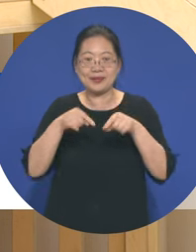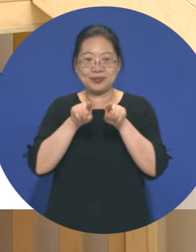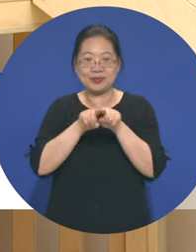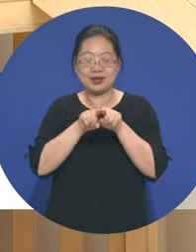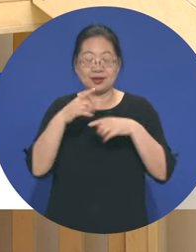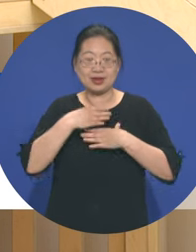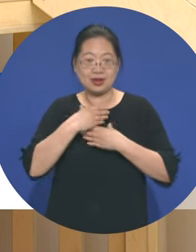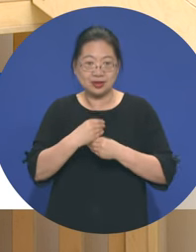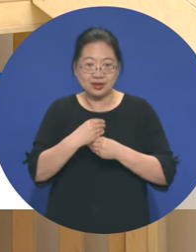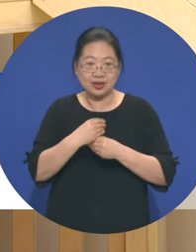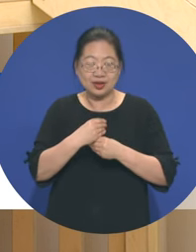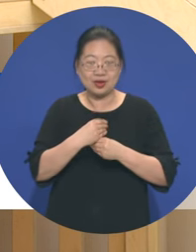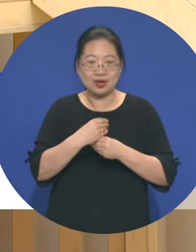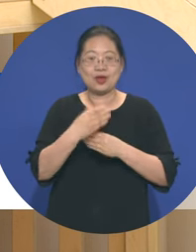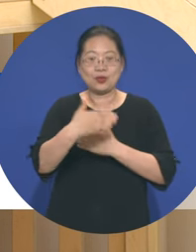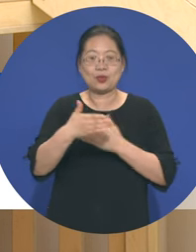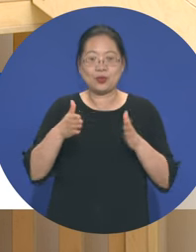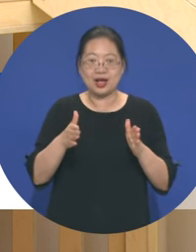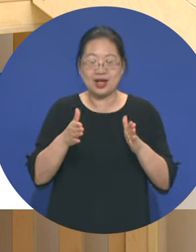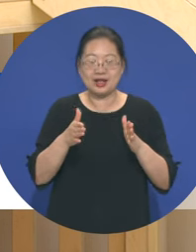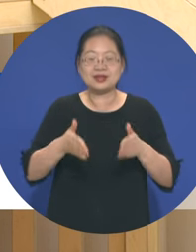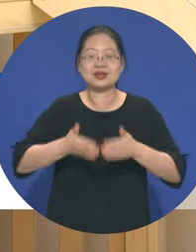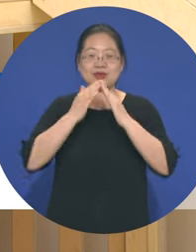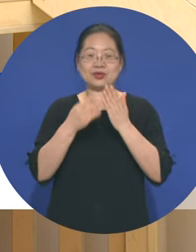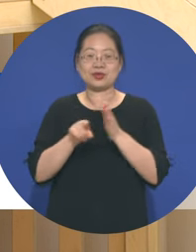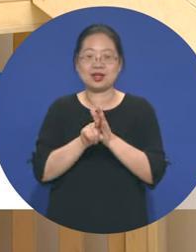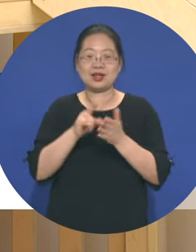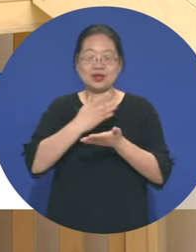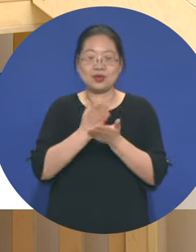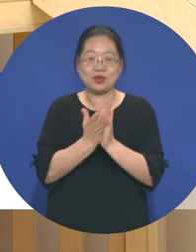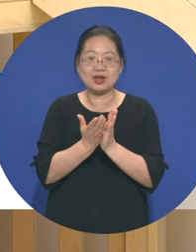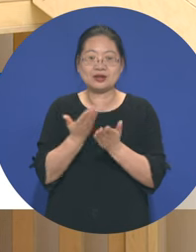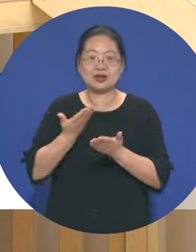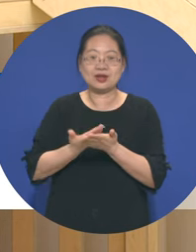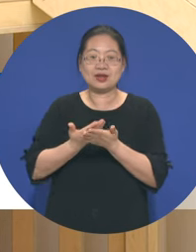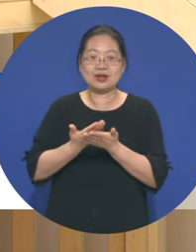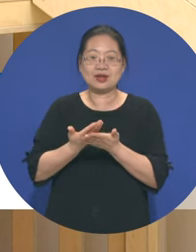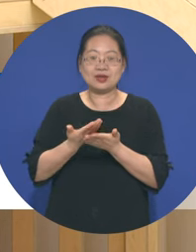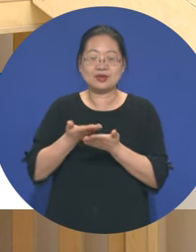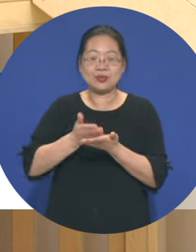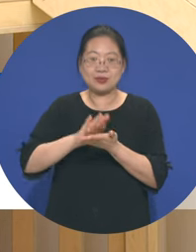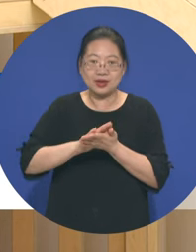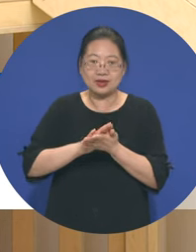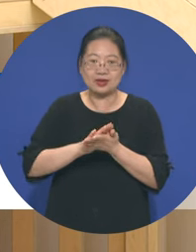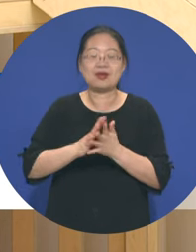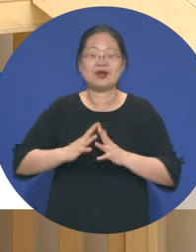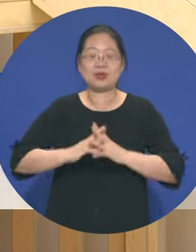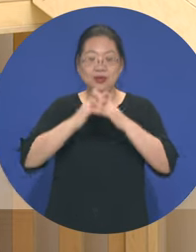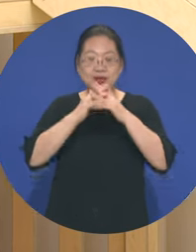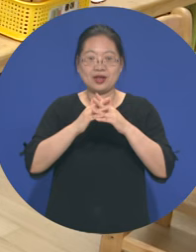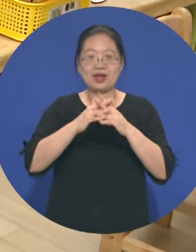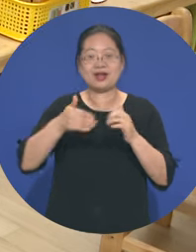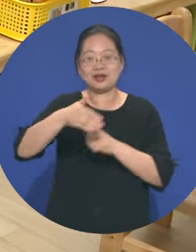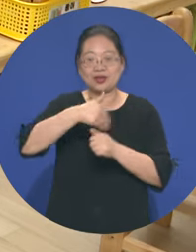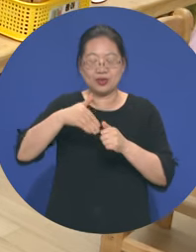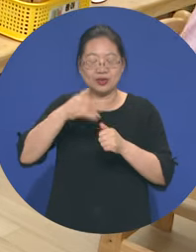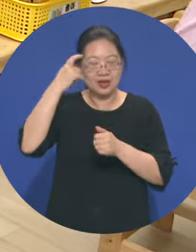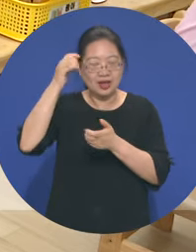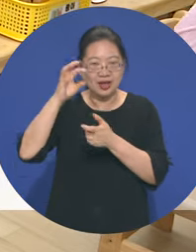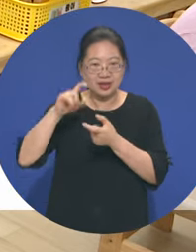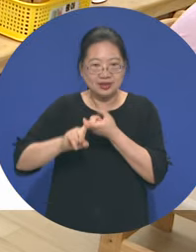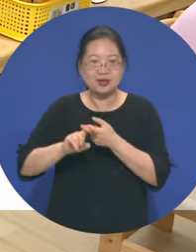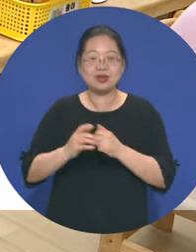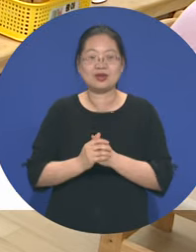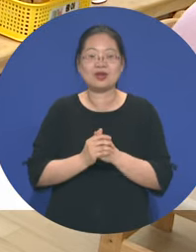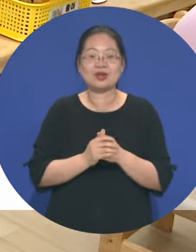수 있는 이런 공간을 확보하기 위해서 어 여러 가지 이제 사라가 가이 환경 조성에 조금 힘썼던 부분이 있습니다 올